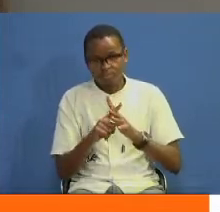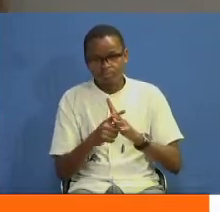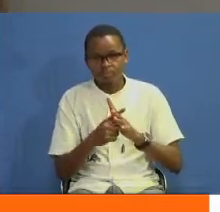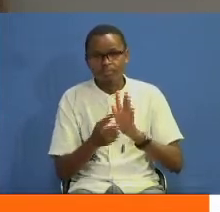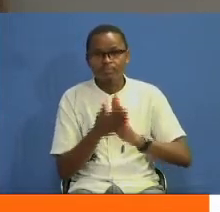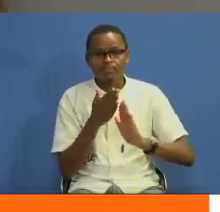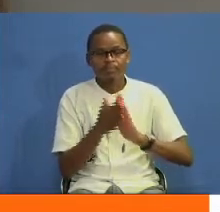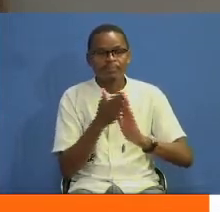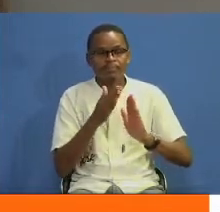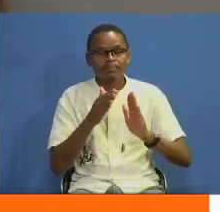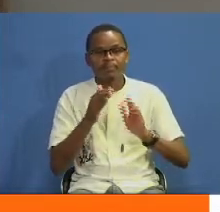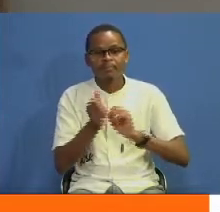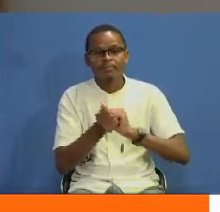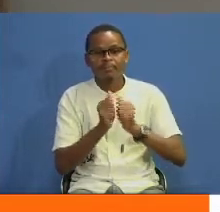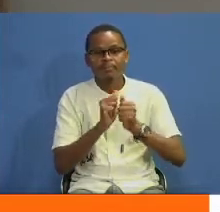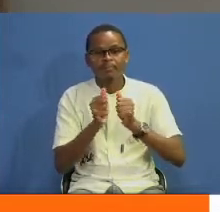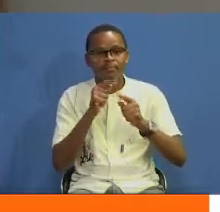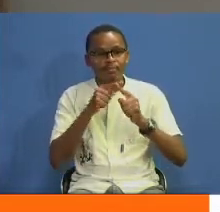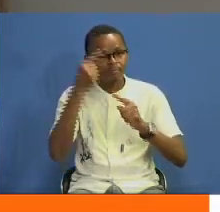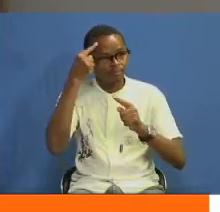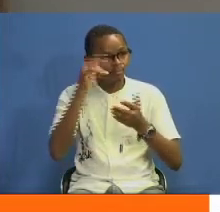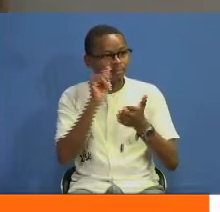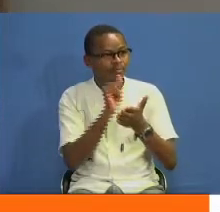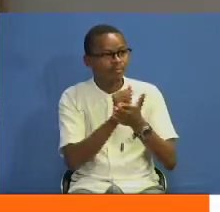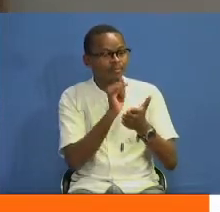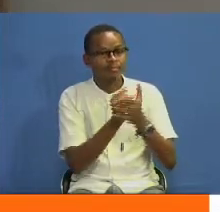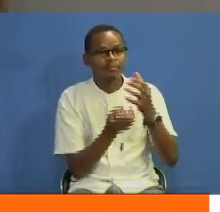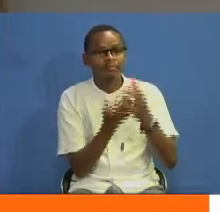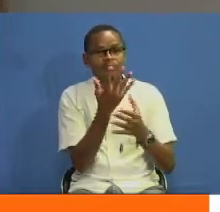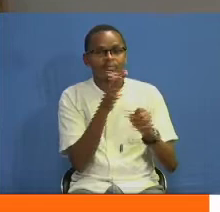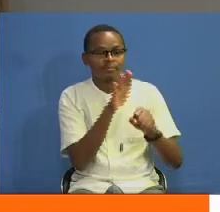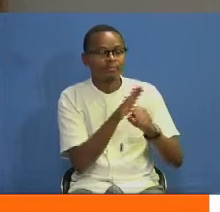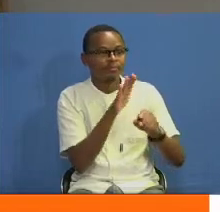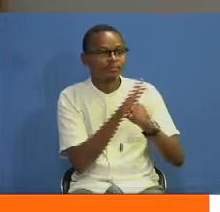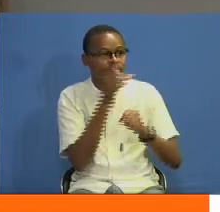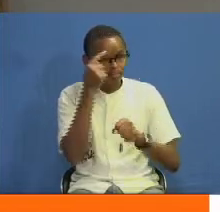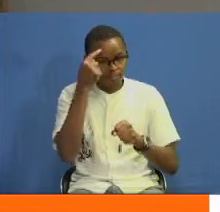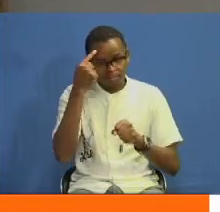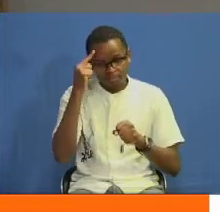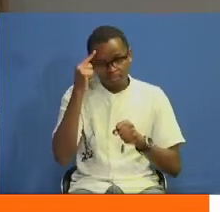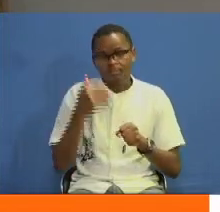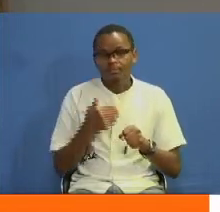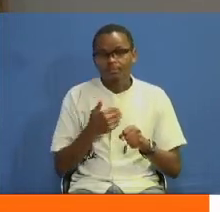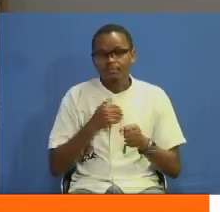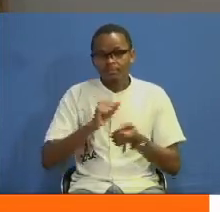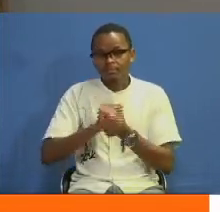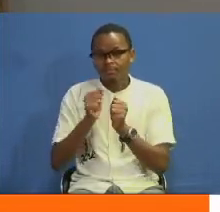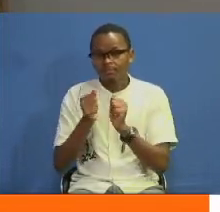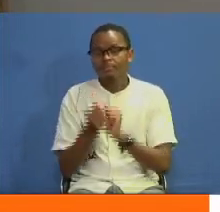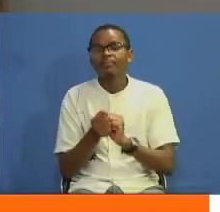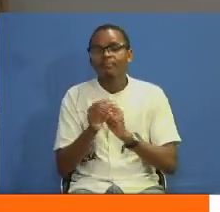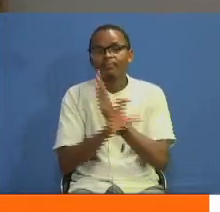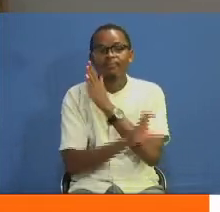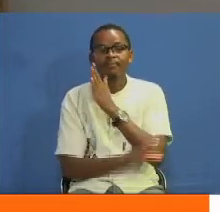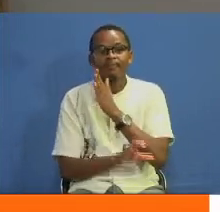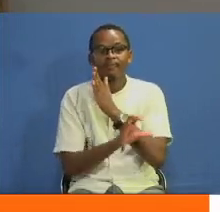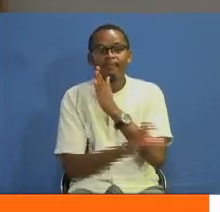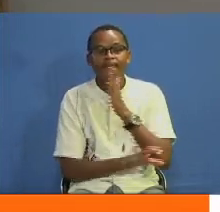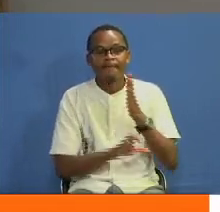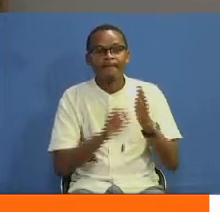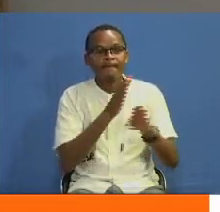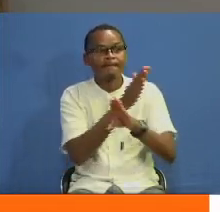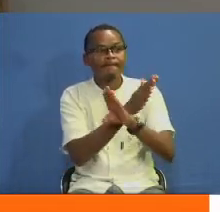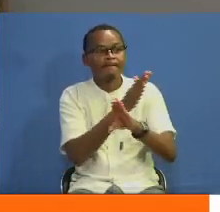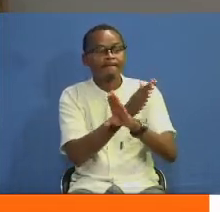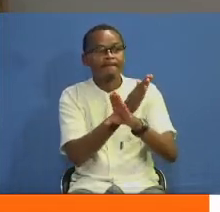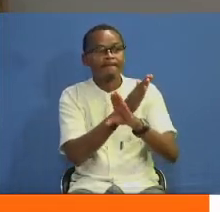is going to be a game changer. Kwa hiyo ni soko ambalo linakuwa kwa haraka na tunafikiri itakuwa na mabadiliko kwa nchi hii. Zimbabwe